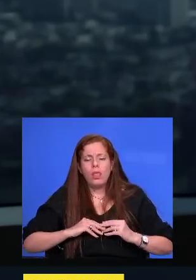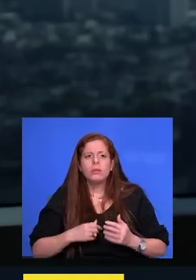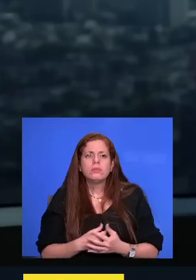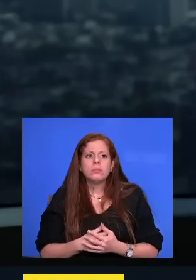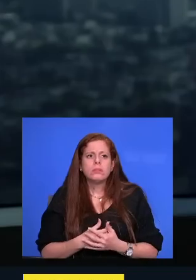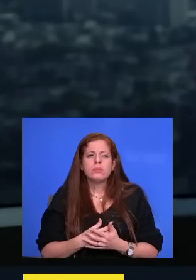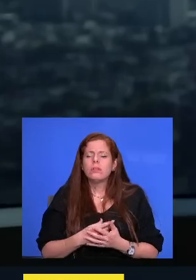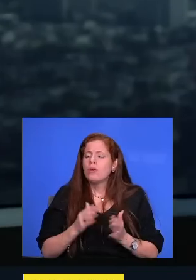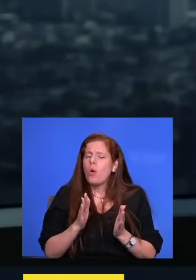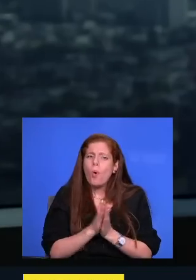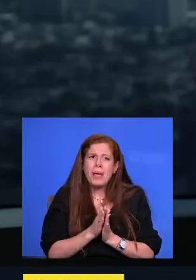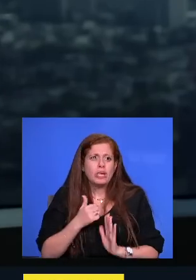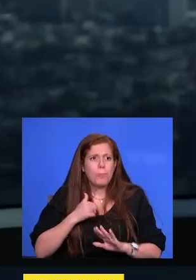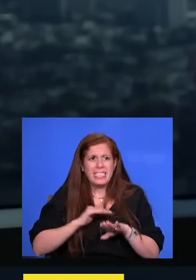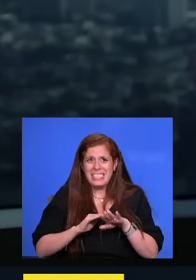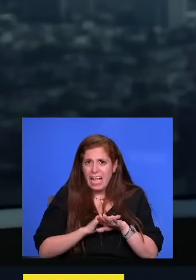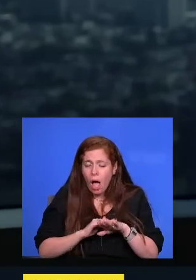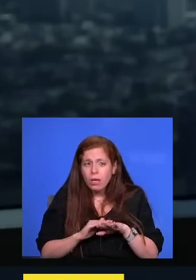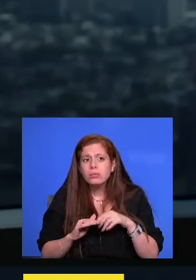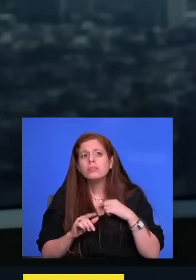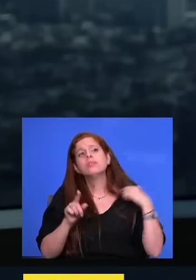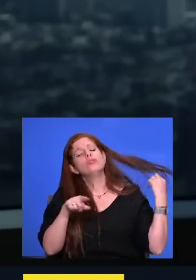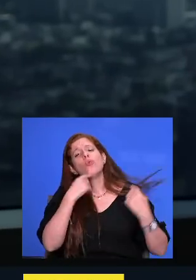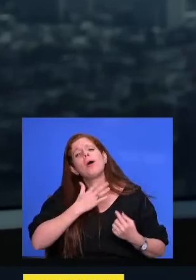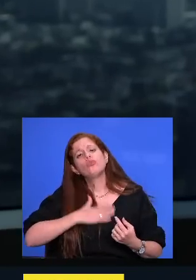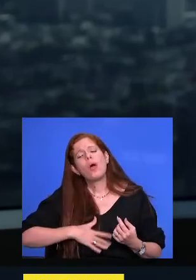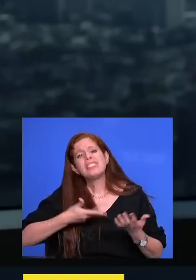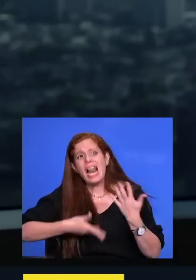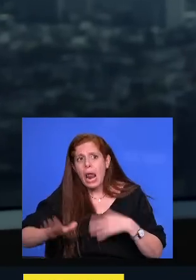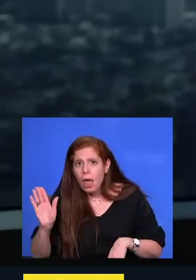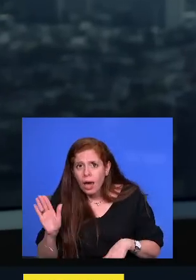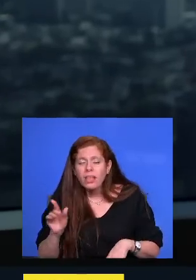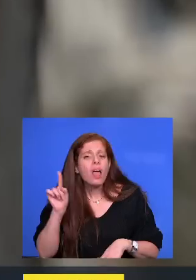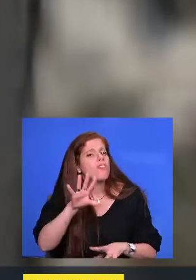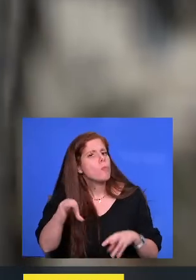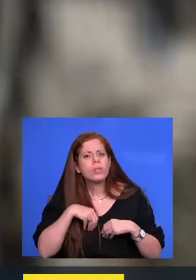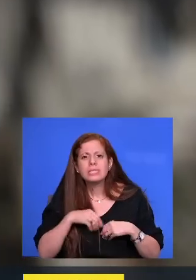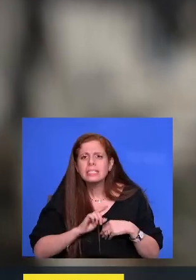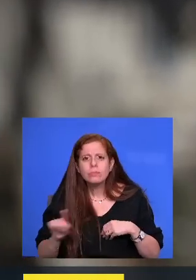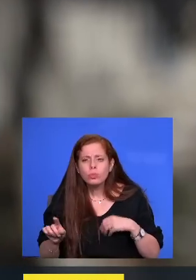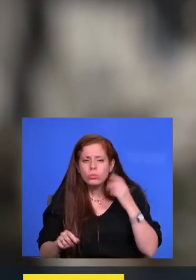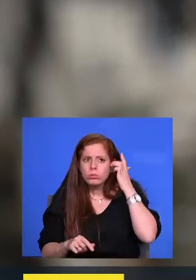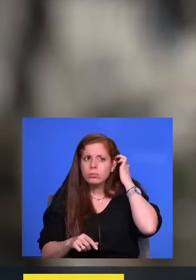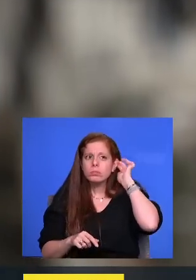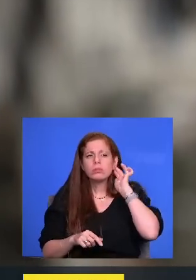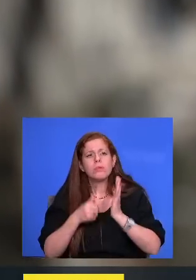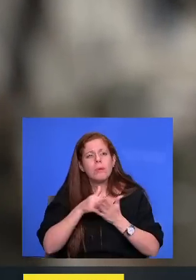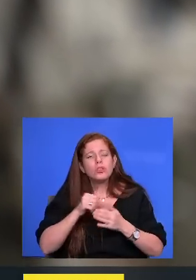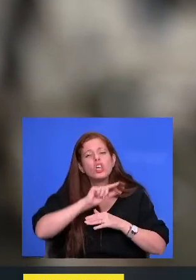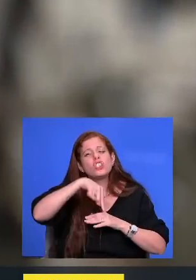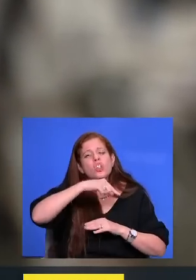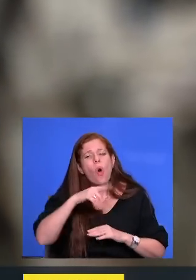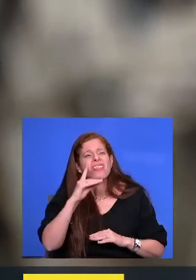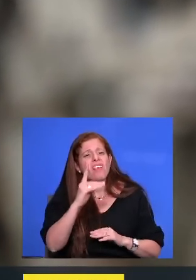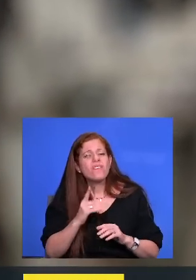הוא יקש ממני סליחה שהוא אמר שהוא רצה ללכת משם, אבל הם לא נתנו לו. במשך שעות עבר דוד